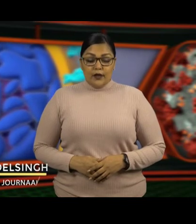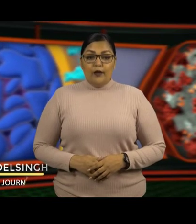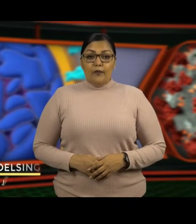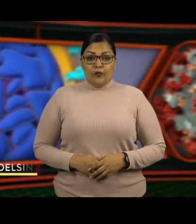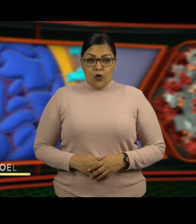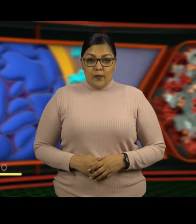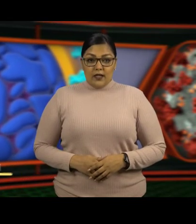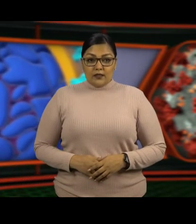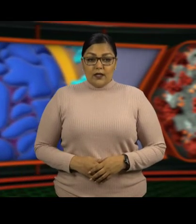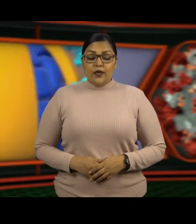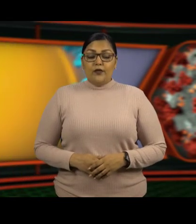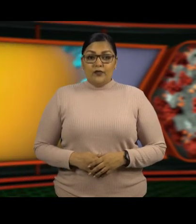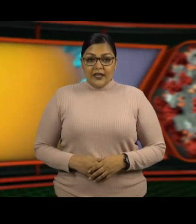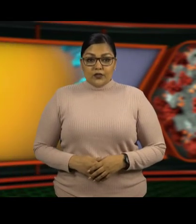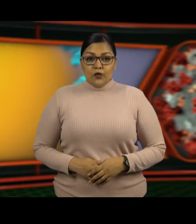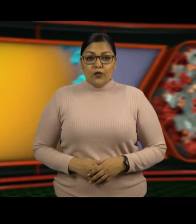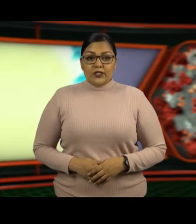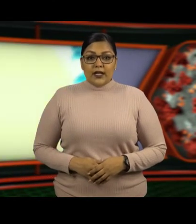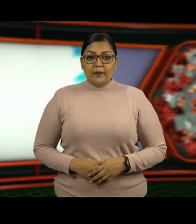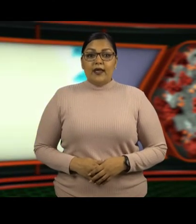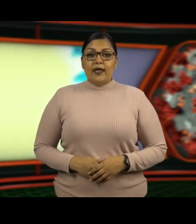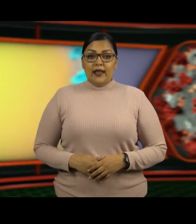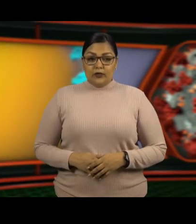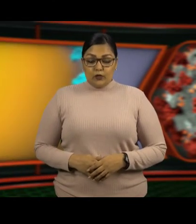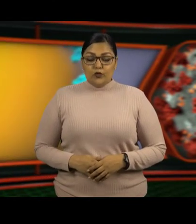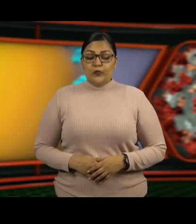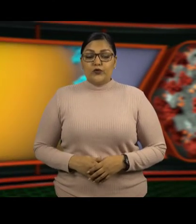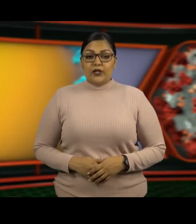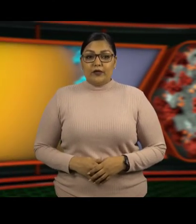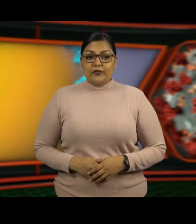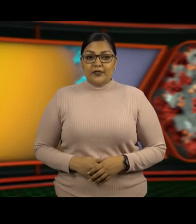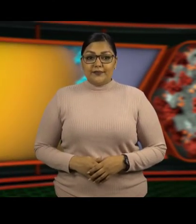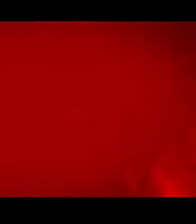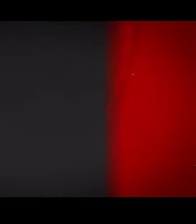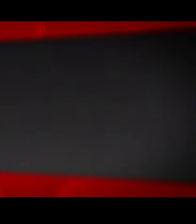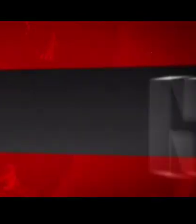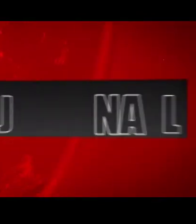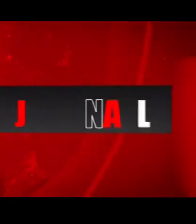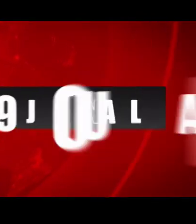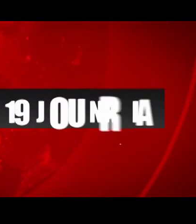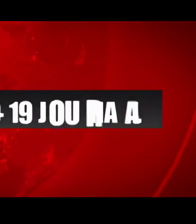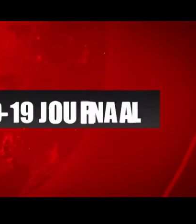uw huisarts. Nogmaals, wees gehoorzaam en let goed op uzelf.